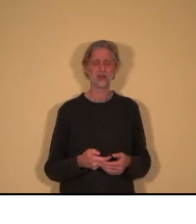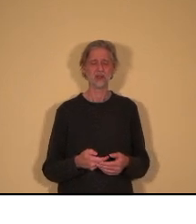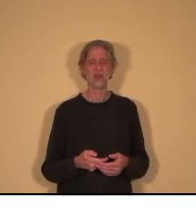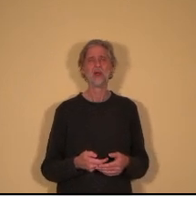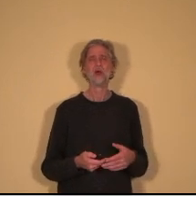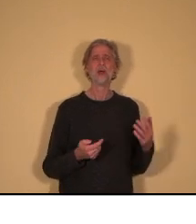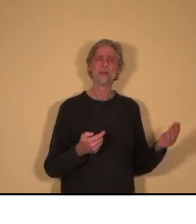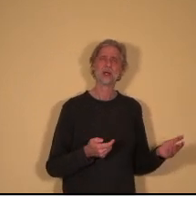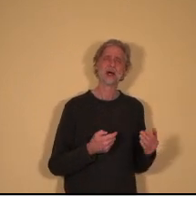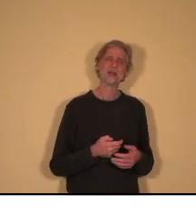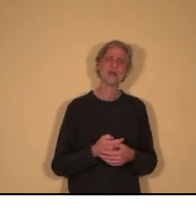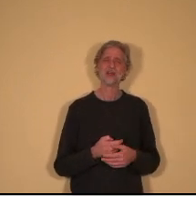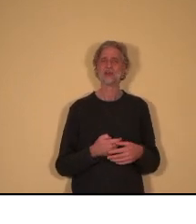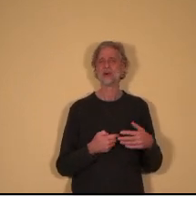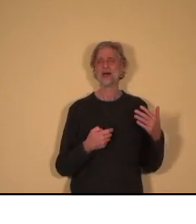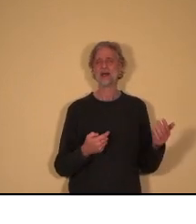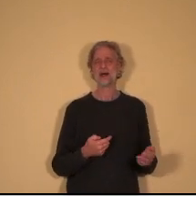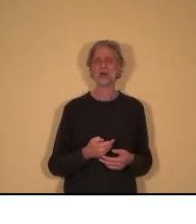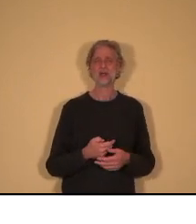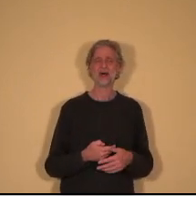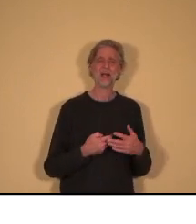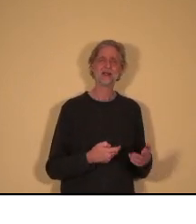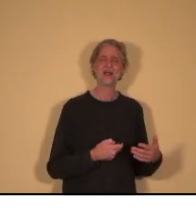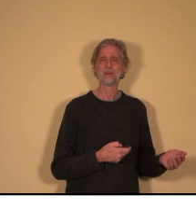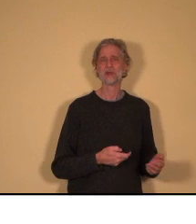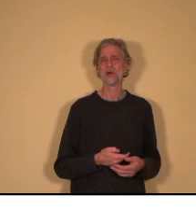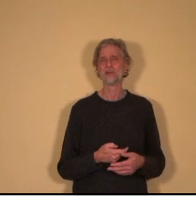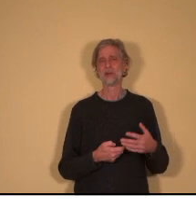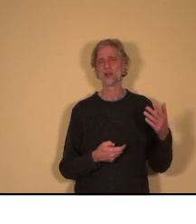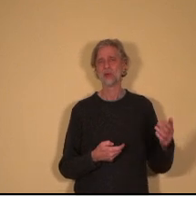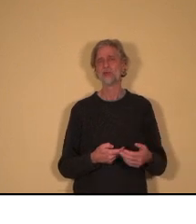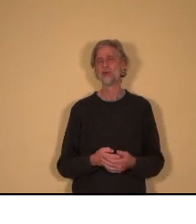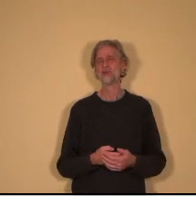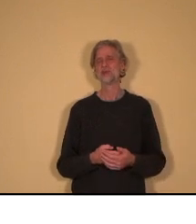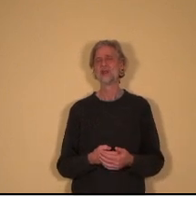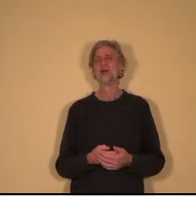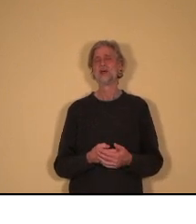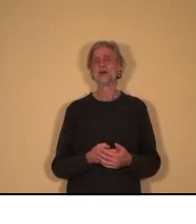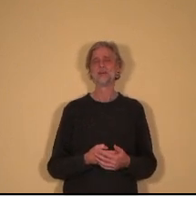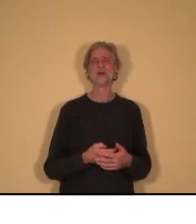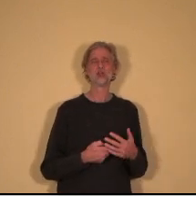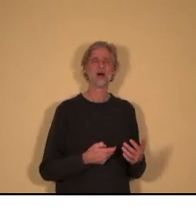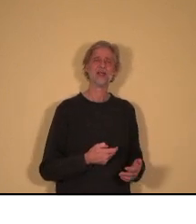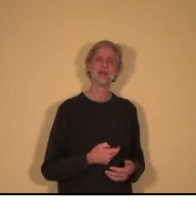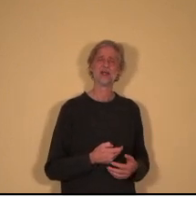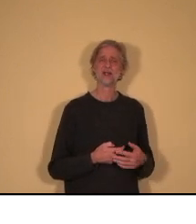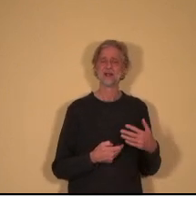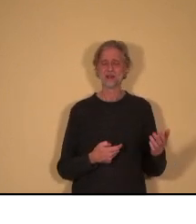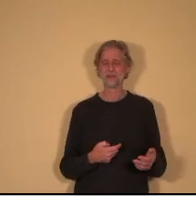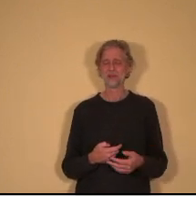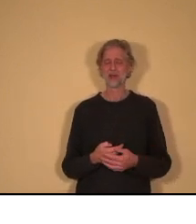aufgetreten sind. Man kann CO2 auch in alten, abgeteuften Kohleflözen